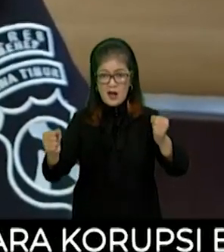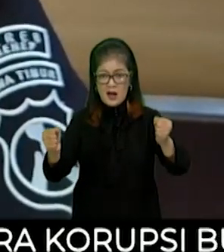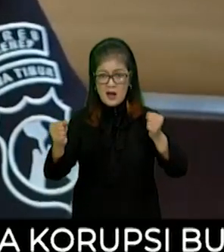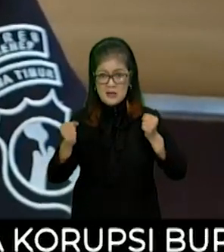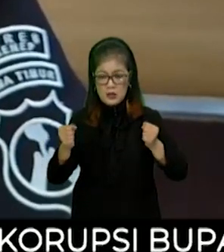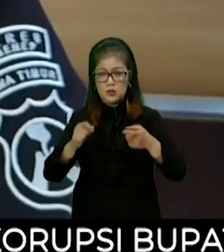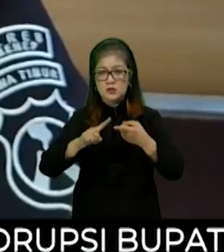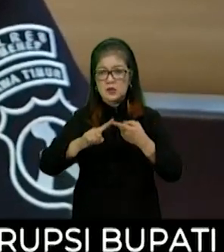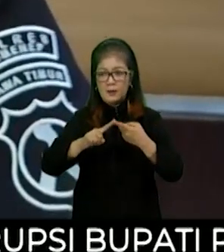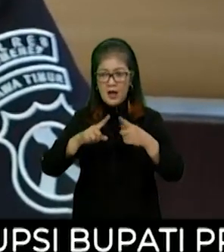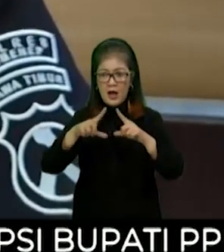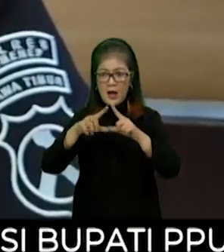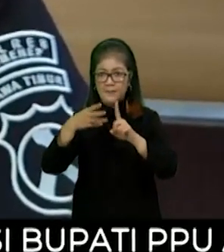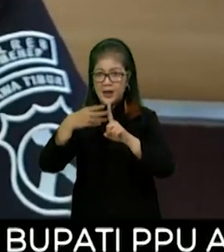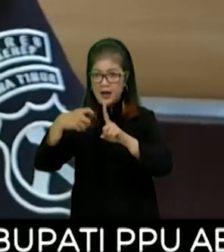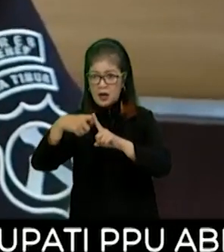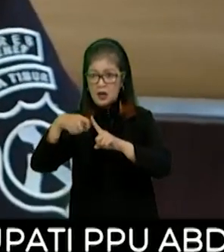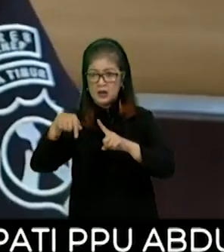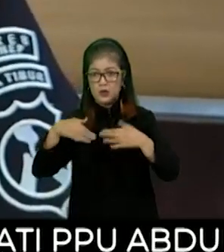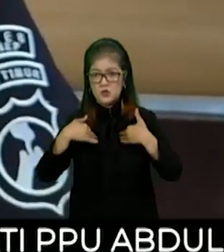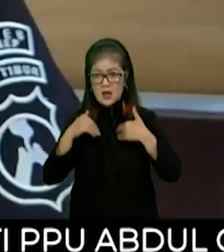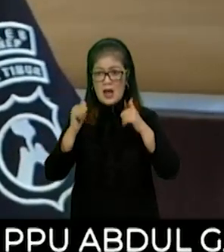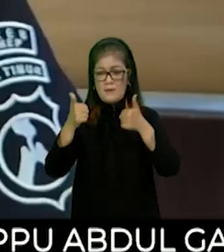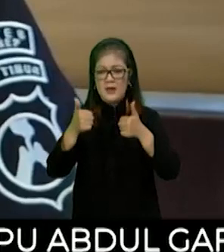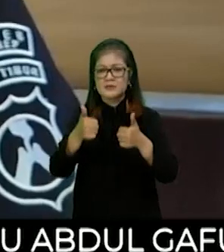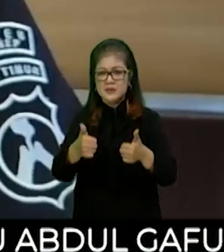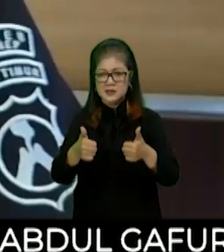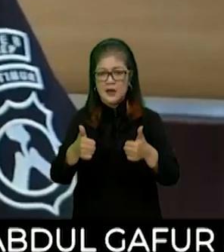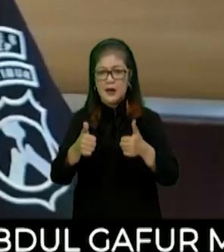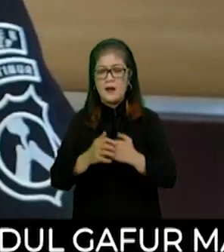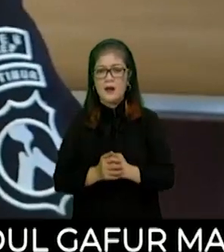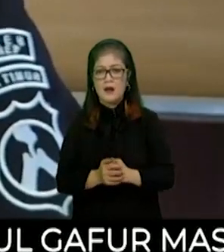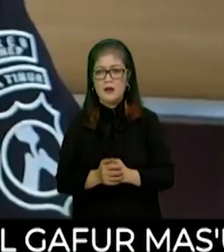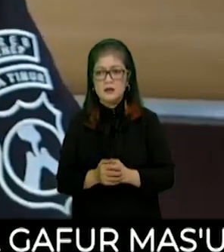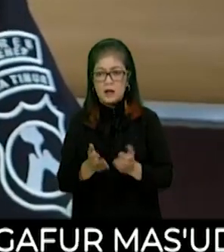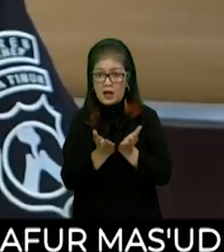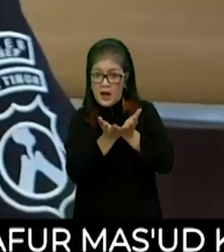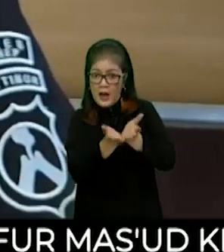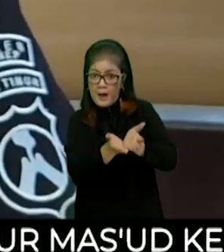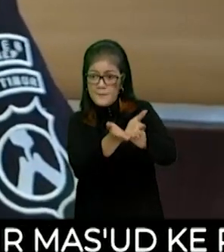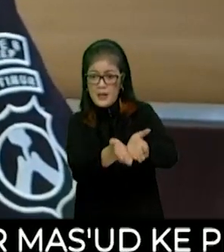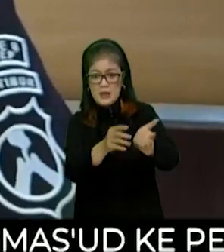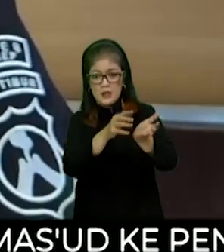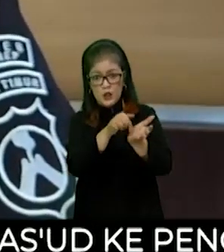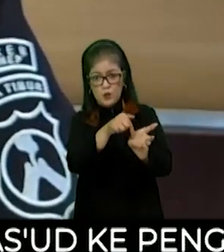menaiki kasibot yang dibawa. Kapal tersebut kan mengangkut